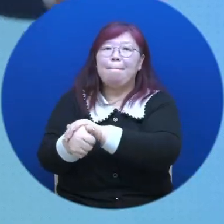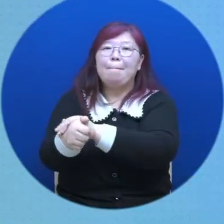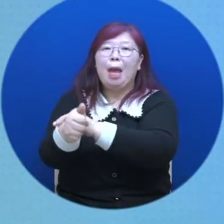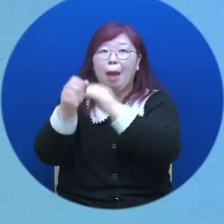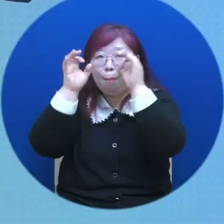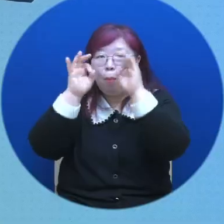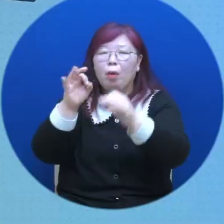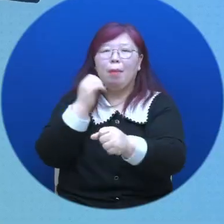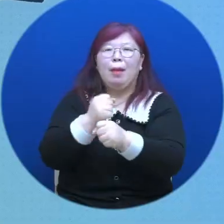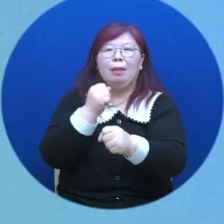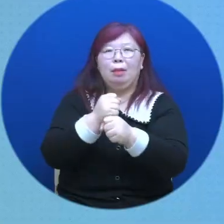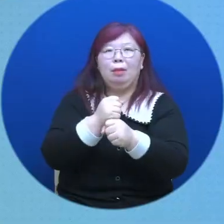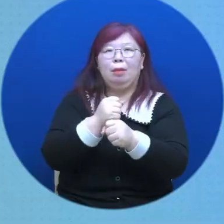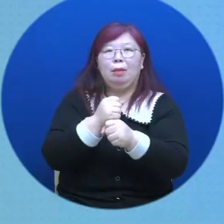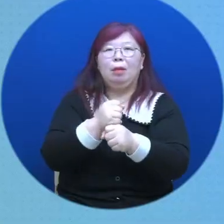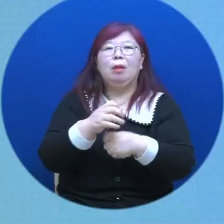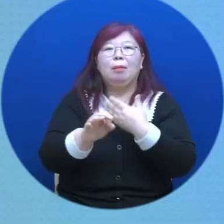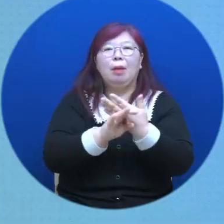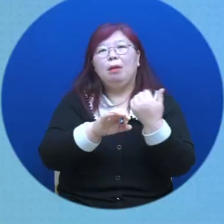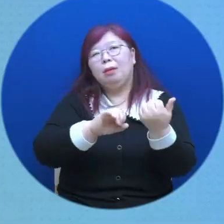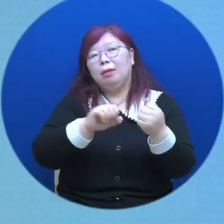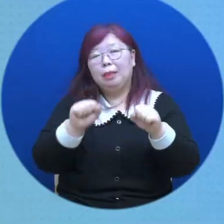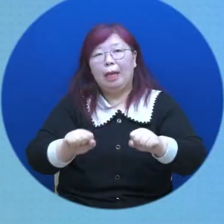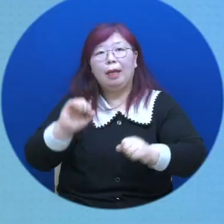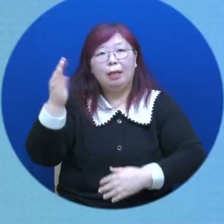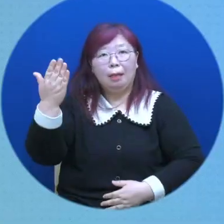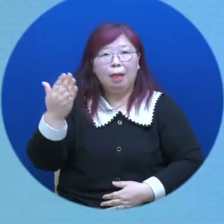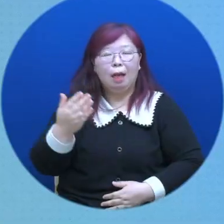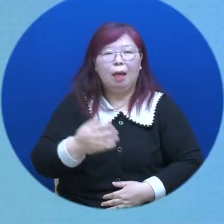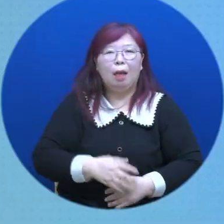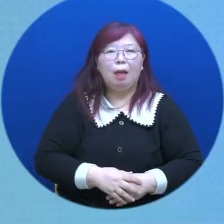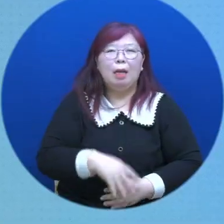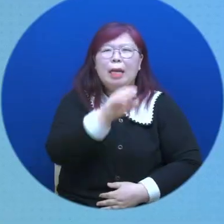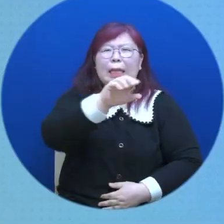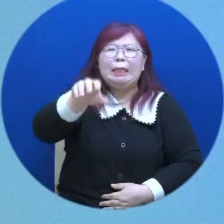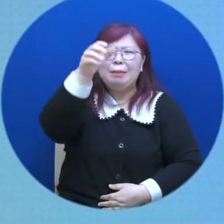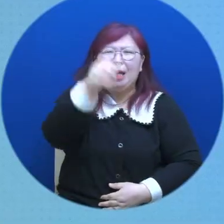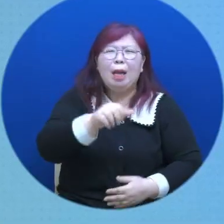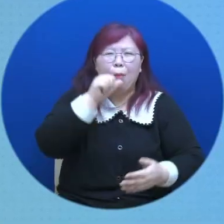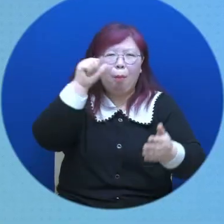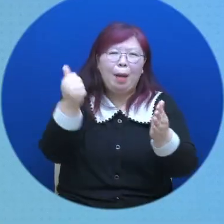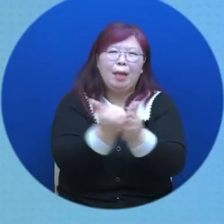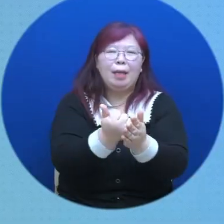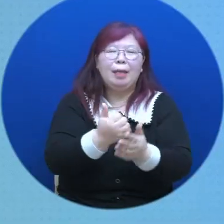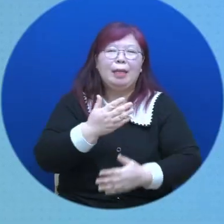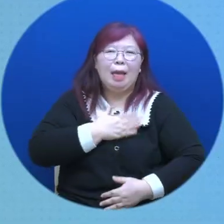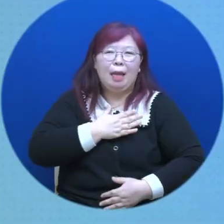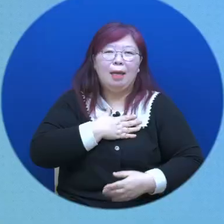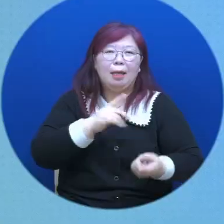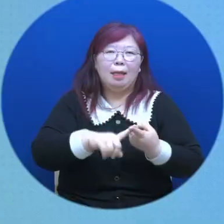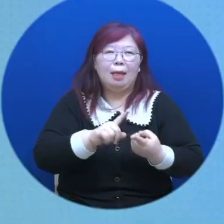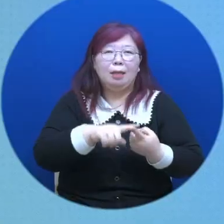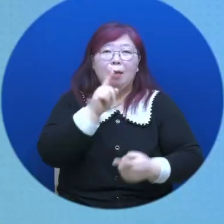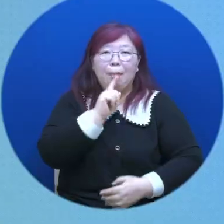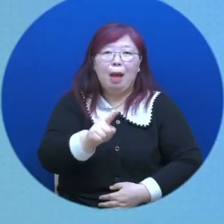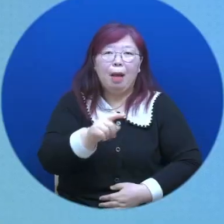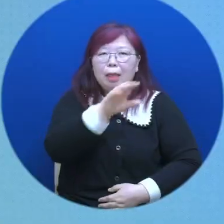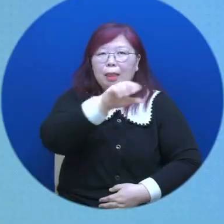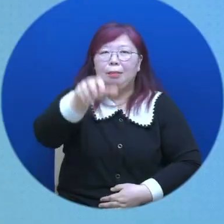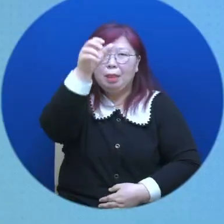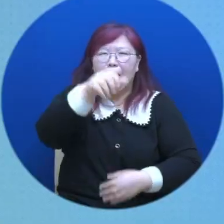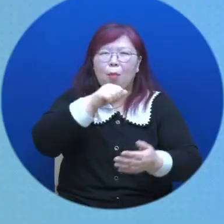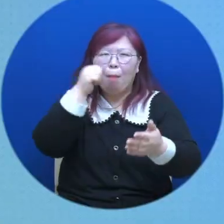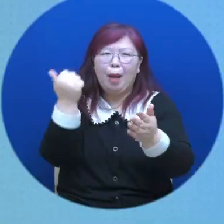예수님께서는 뭐라고 말합니까? 십자가에 못 박힌 나를 말하는 거다고 말씀하고 있지 않습니까? 십자가에 못